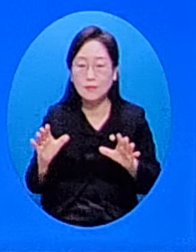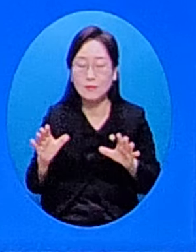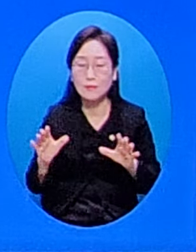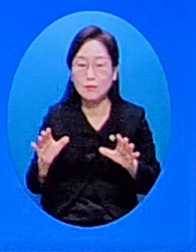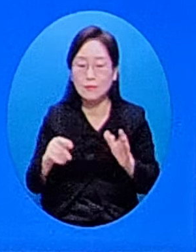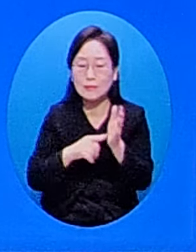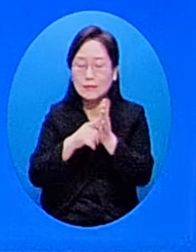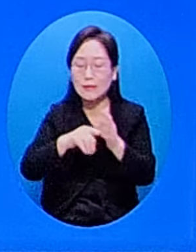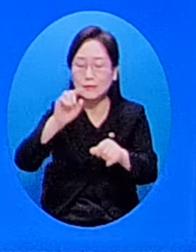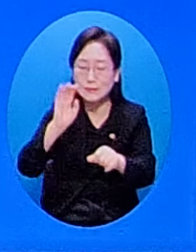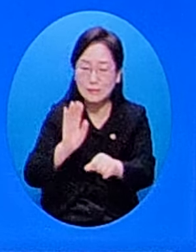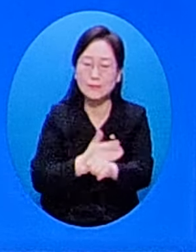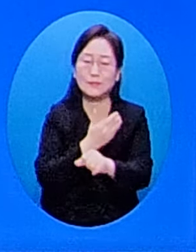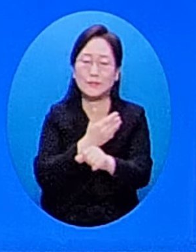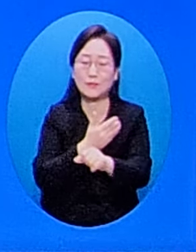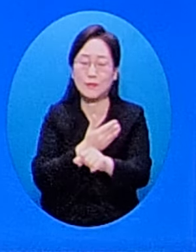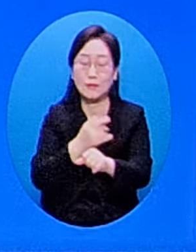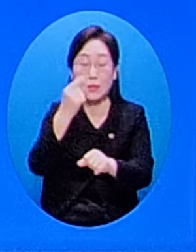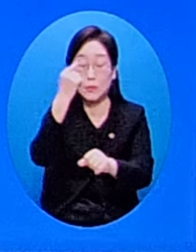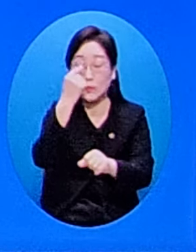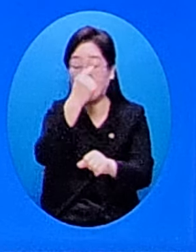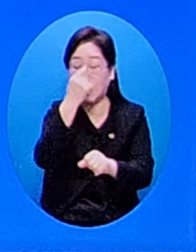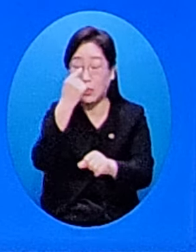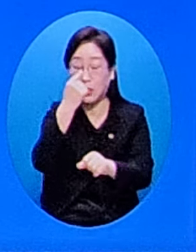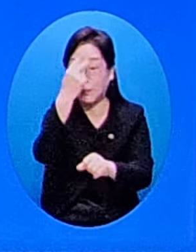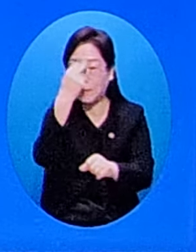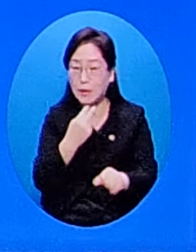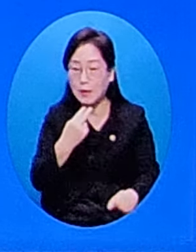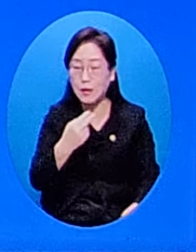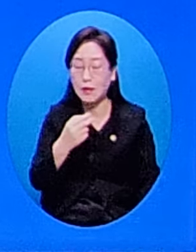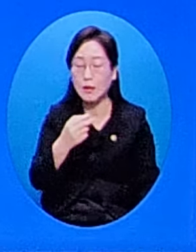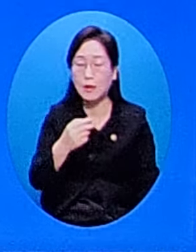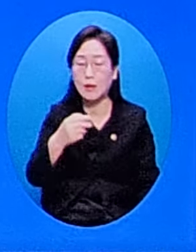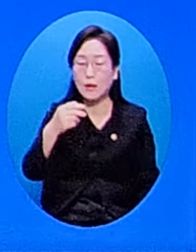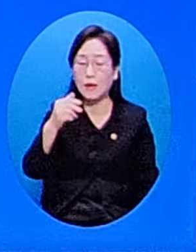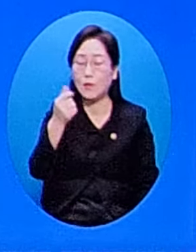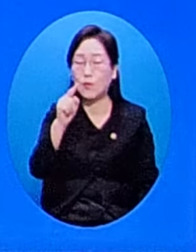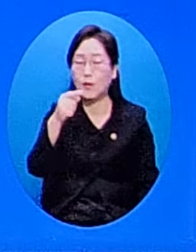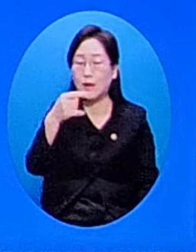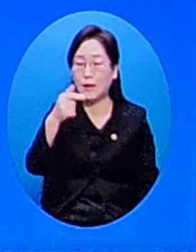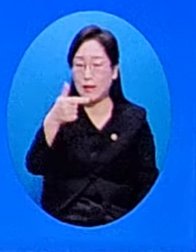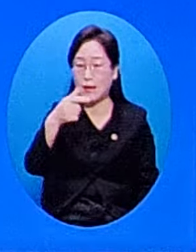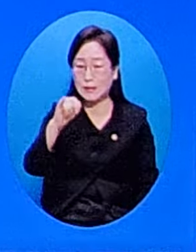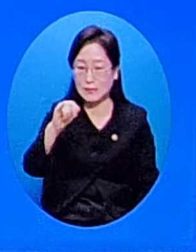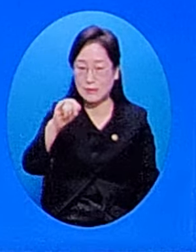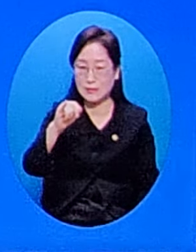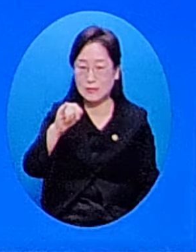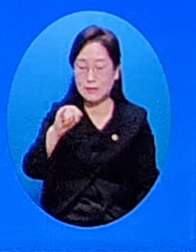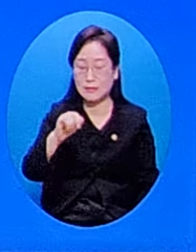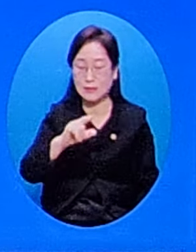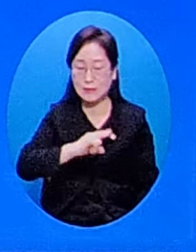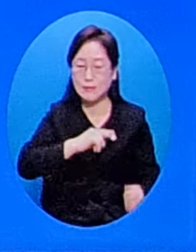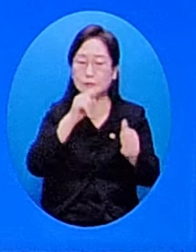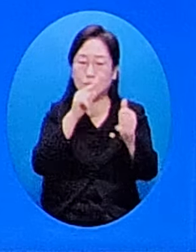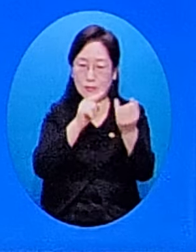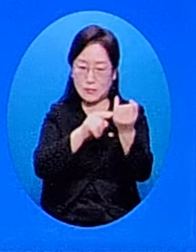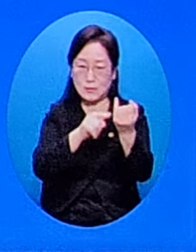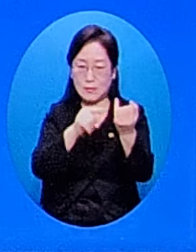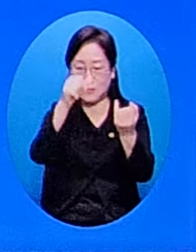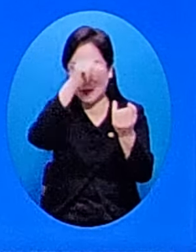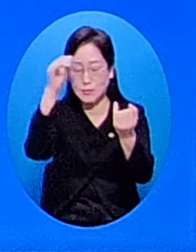약을 잘못 처방받아서 눈이 멀었던 파니 제인 크로스비는 평생 앞을 보지 못했지만